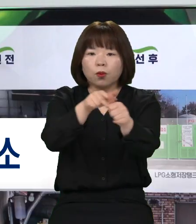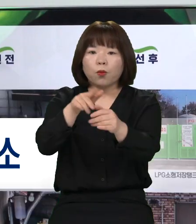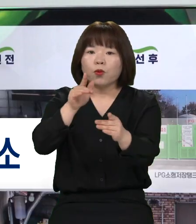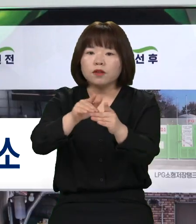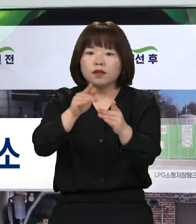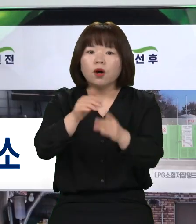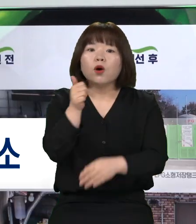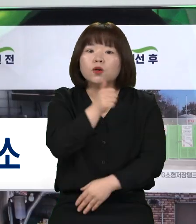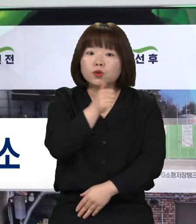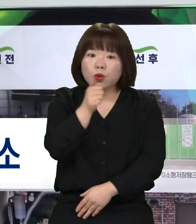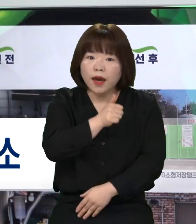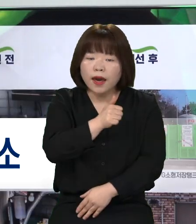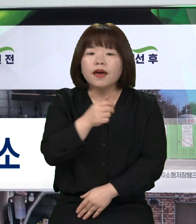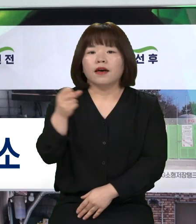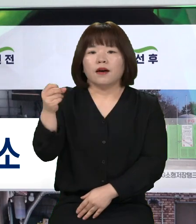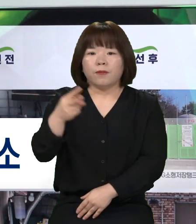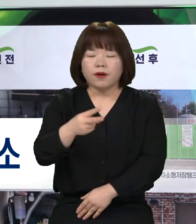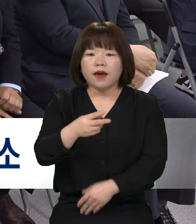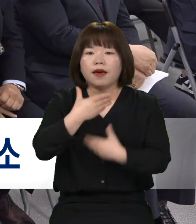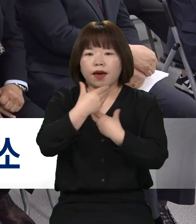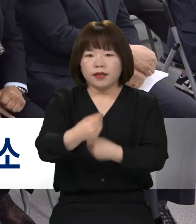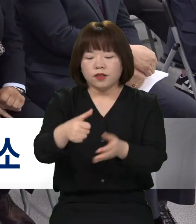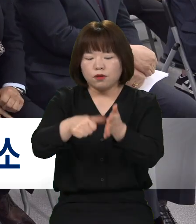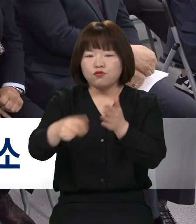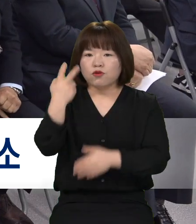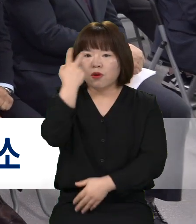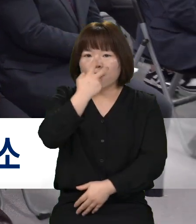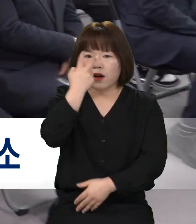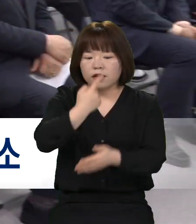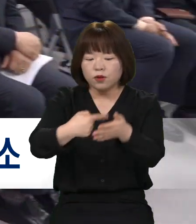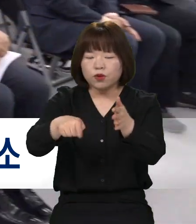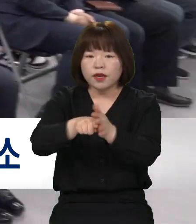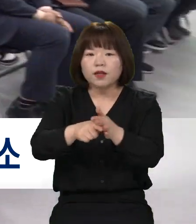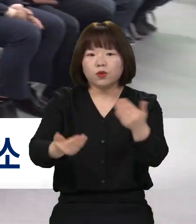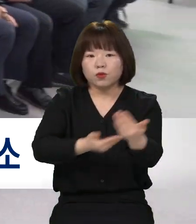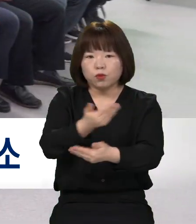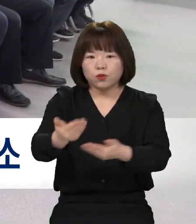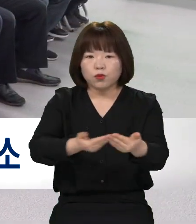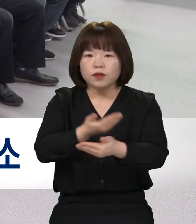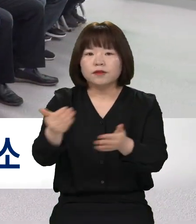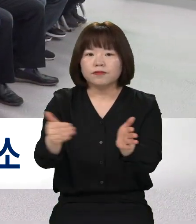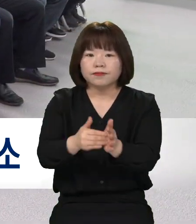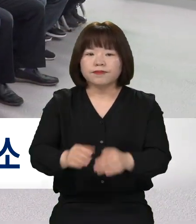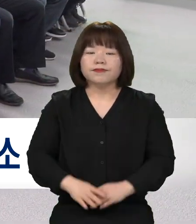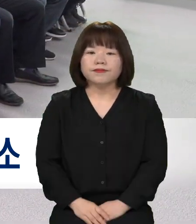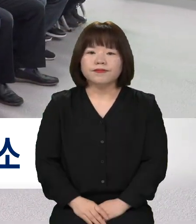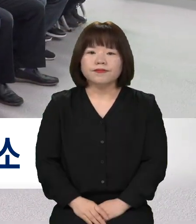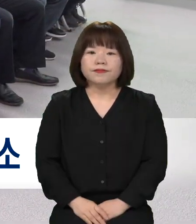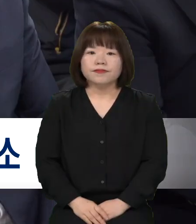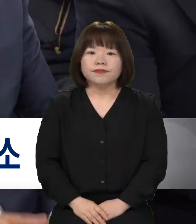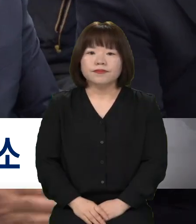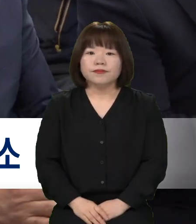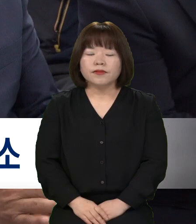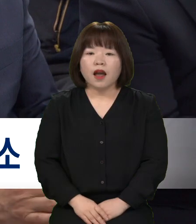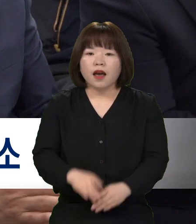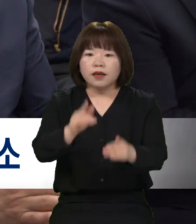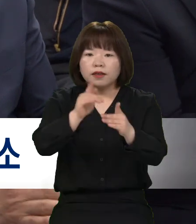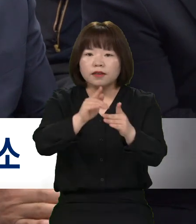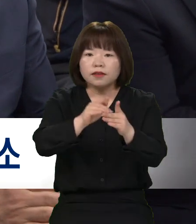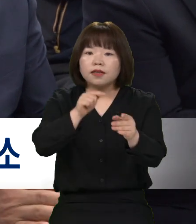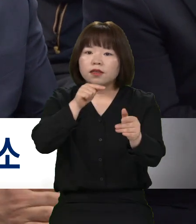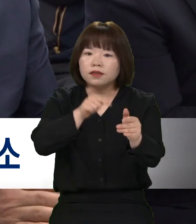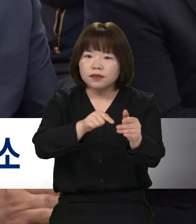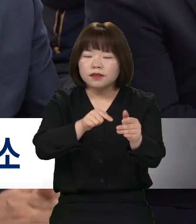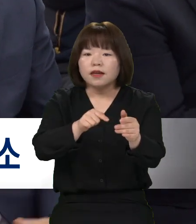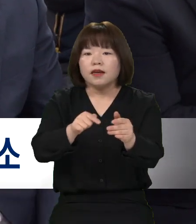소개 현판 재막식 등과 함께 안전한 시설관리를 위한 소통의 시간도 가졌습니다 포항 LPG